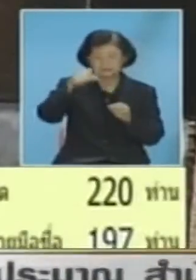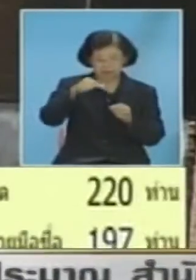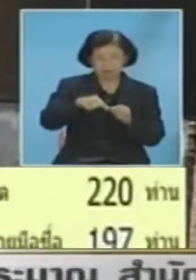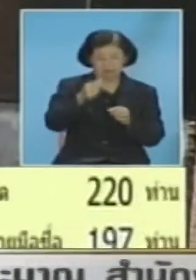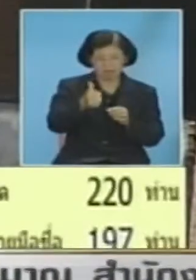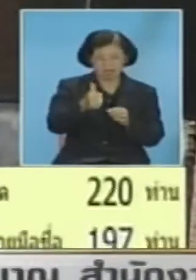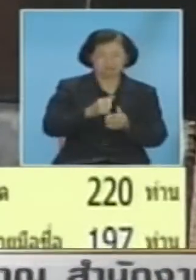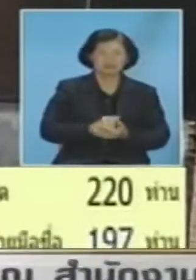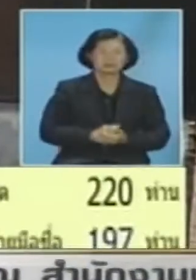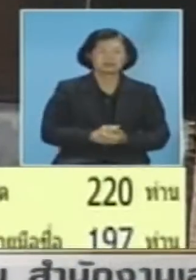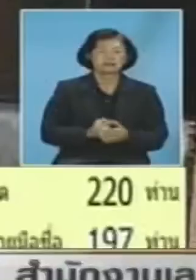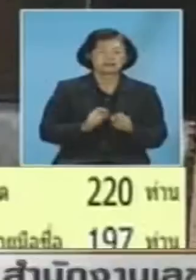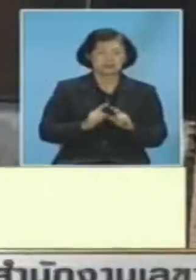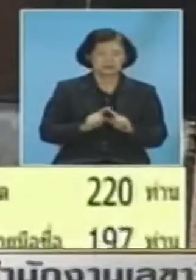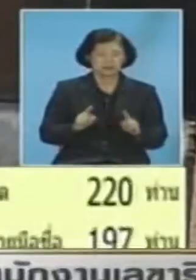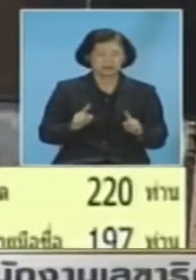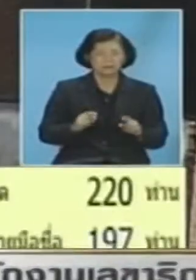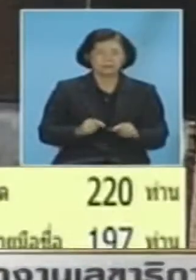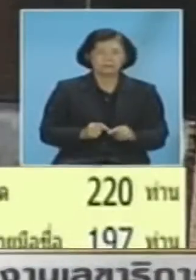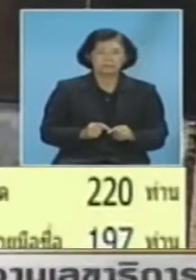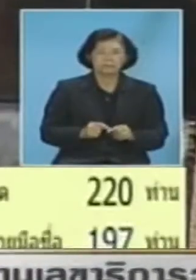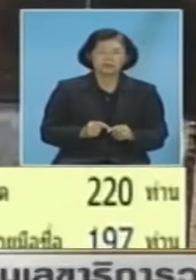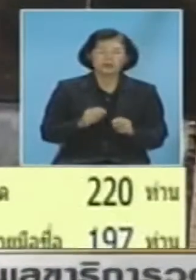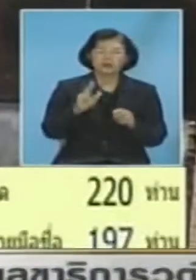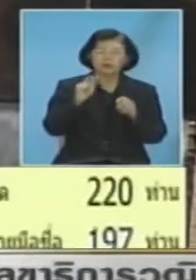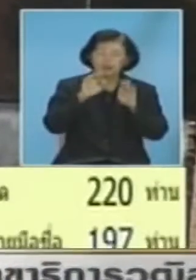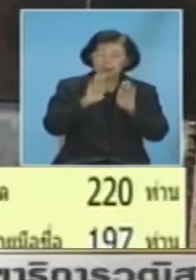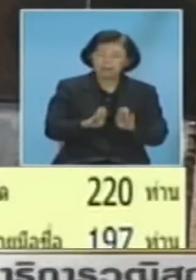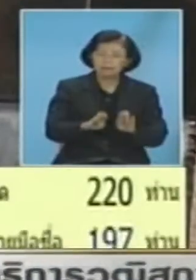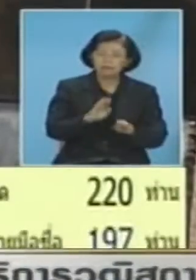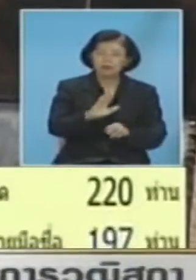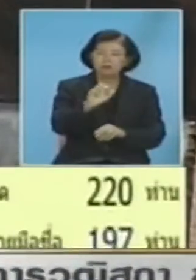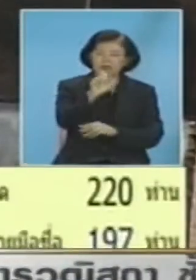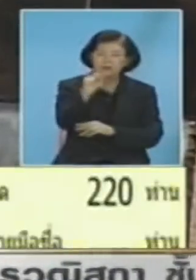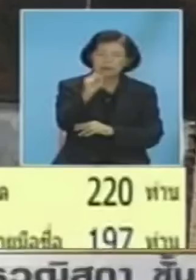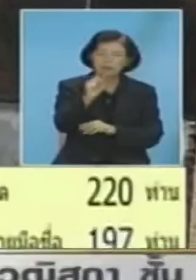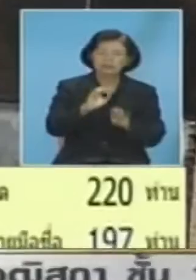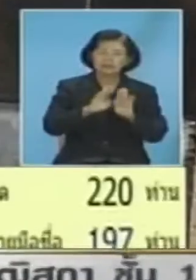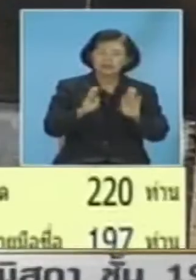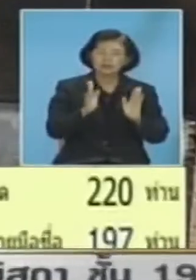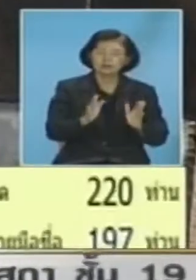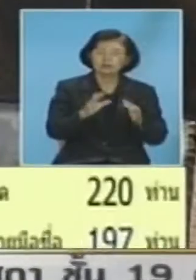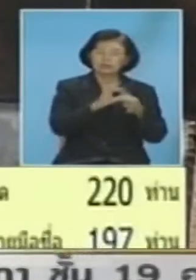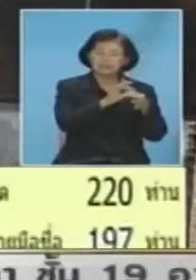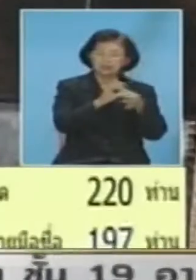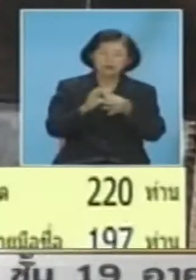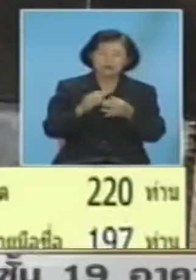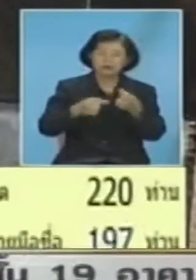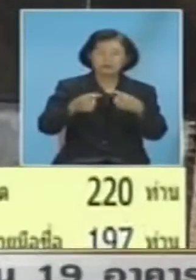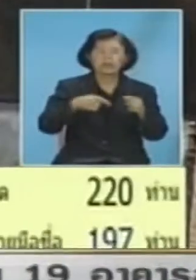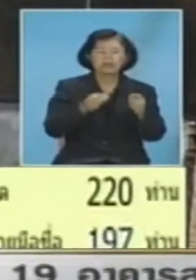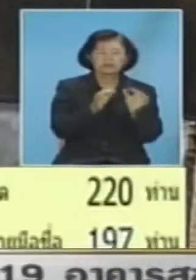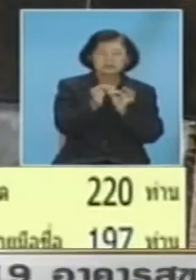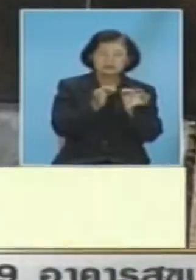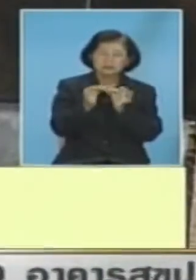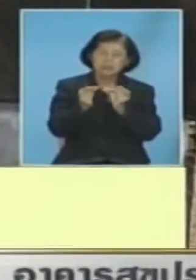ค่ะแต่ขณะเดียวกันข้อบังคับของสภาก็ได้เปิดให้ผู้ที่เกี่ยวข้องเข้ามาชี้แจงตอบคำถามของก